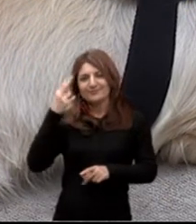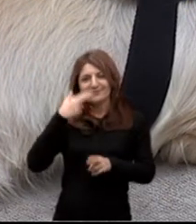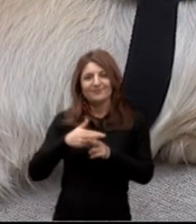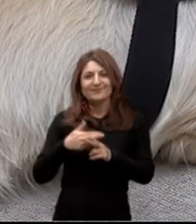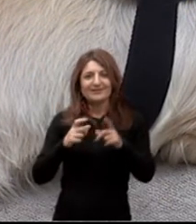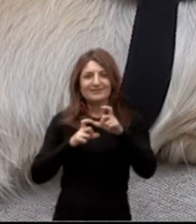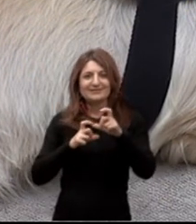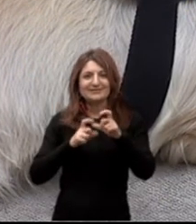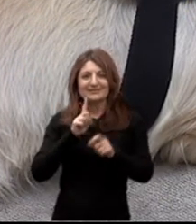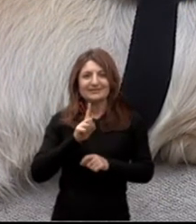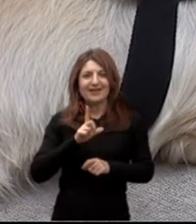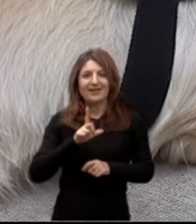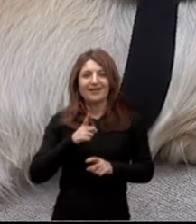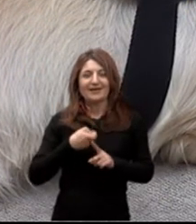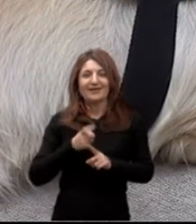S, jel da?